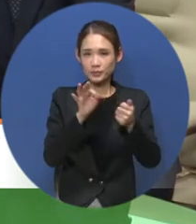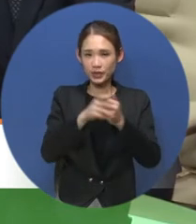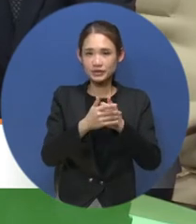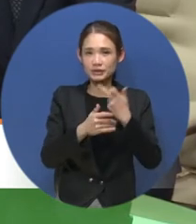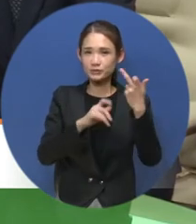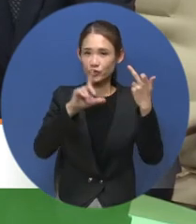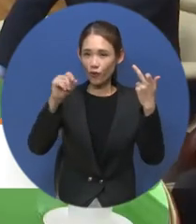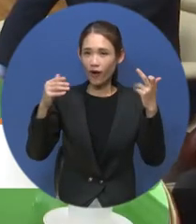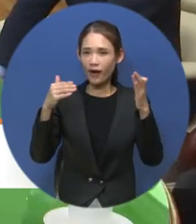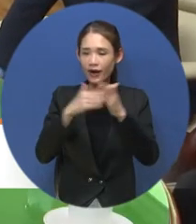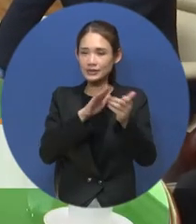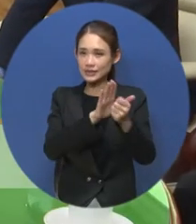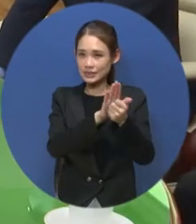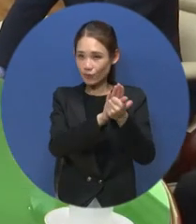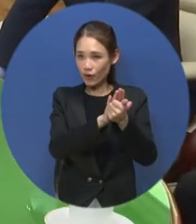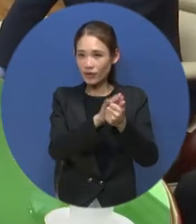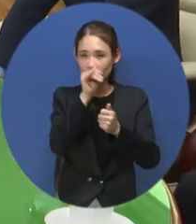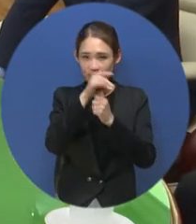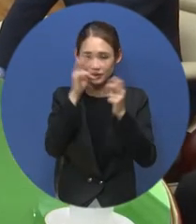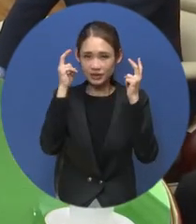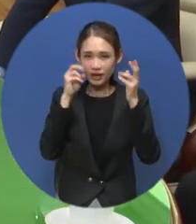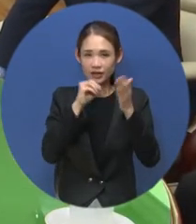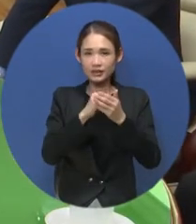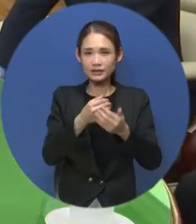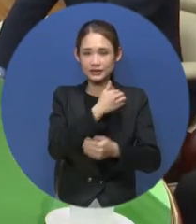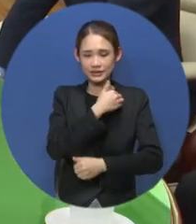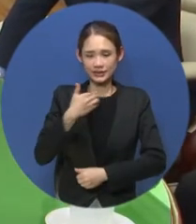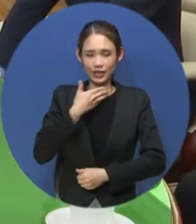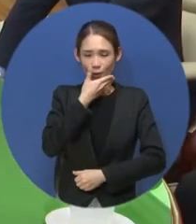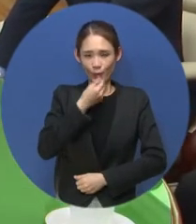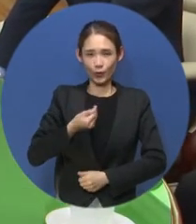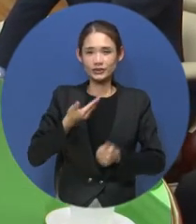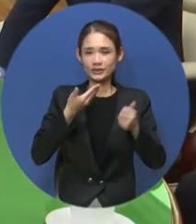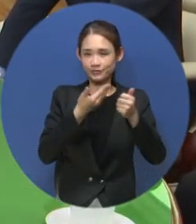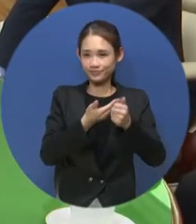지원하기로 해 취업 준비생들의 든든한 복지가 되고 있습니다